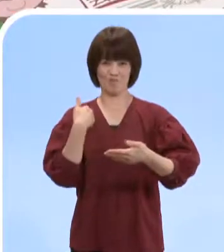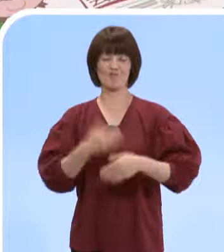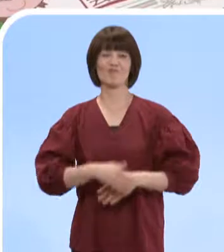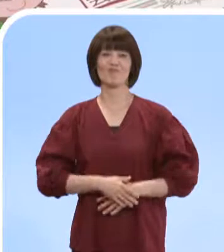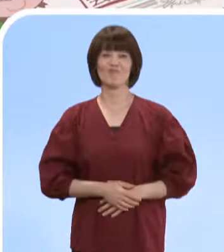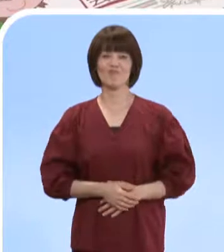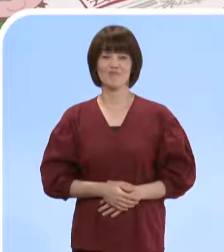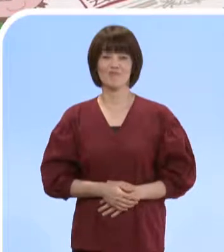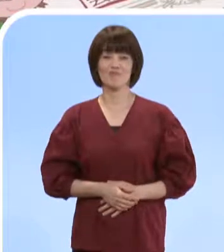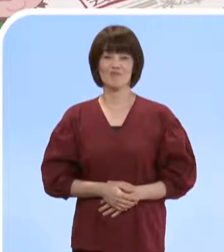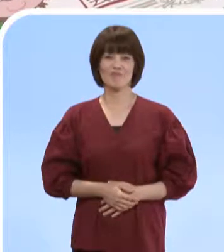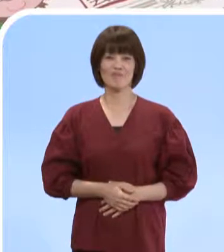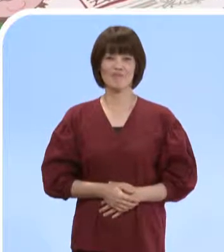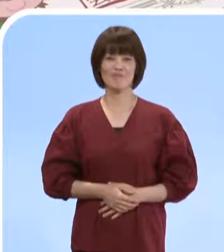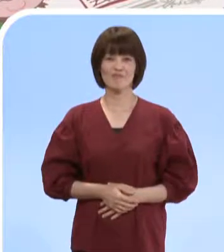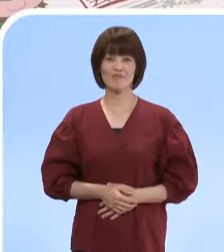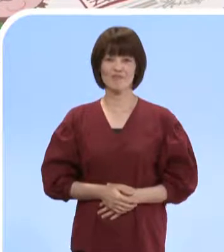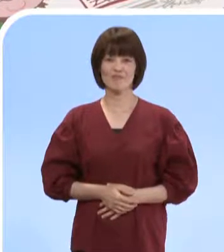ることができます。